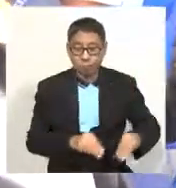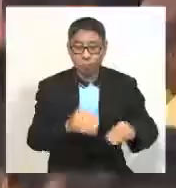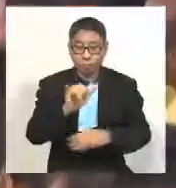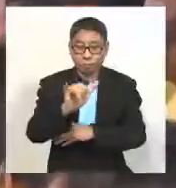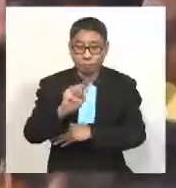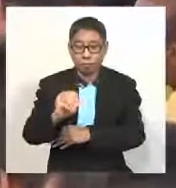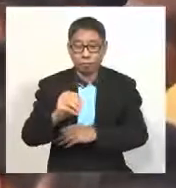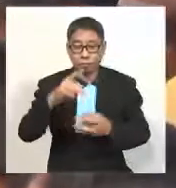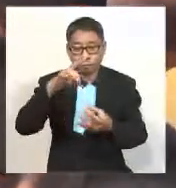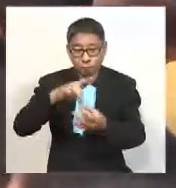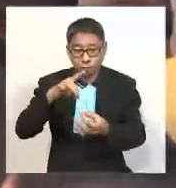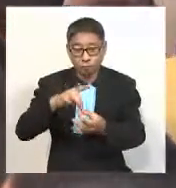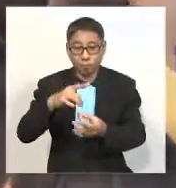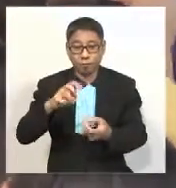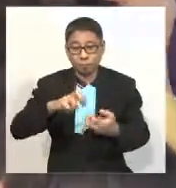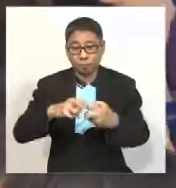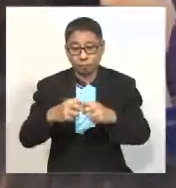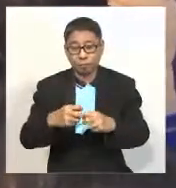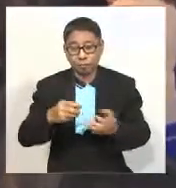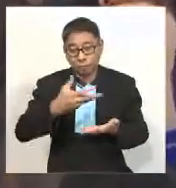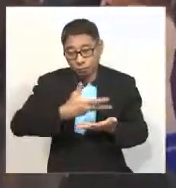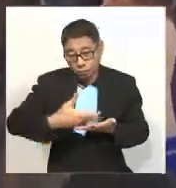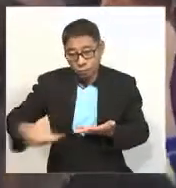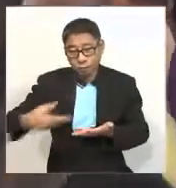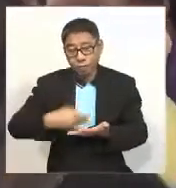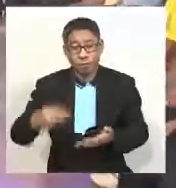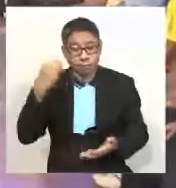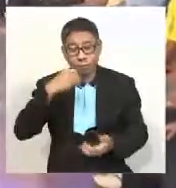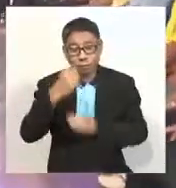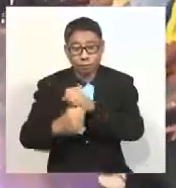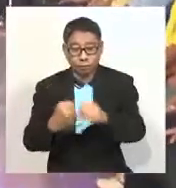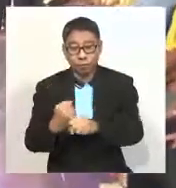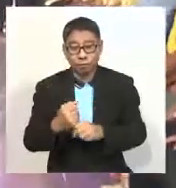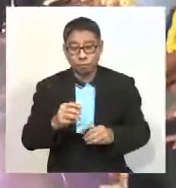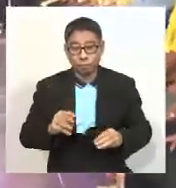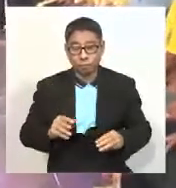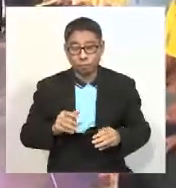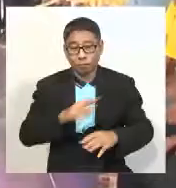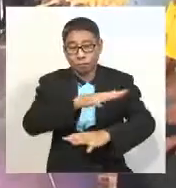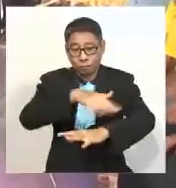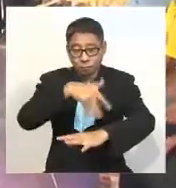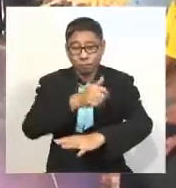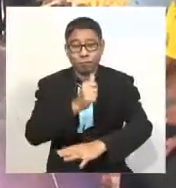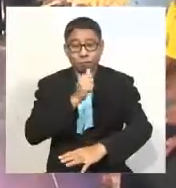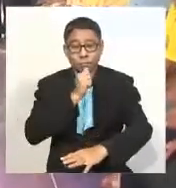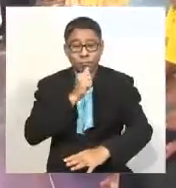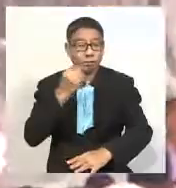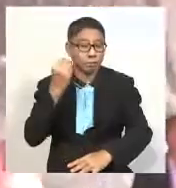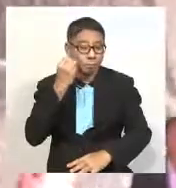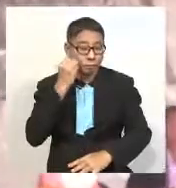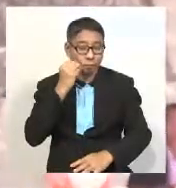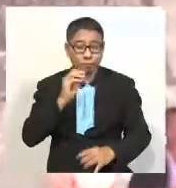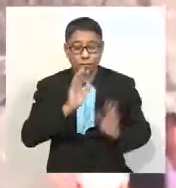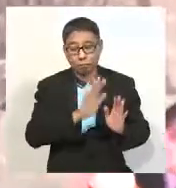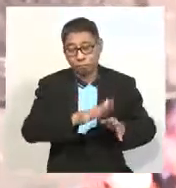น้ำยมในเขตสุโขทัยที่มีปัญหาการระบายน้ำทุกปีเพราะว่าส่วนใหญ่เป็นพื้นที่อาศัยหนึ่งในแนว